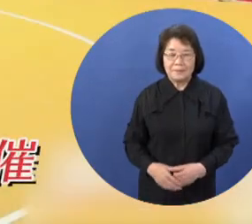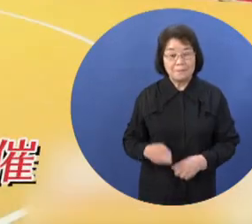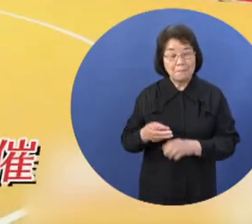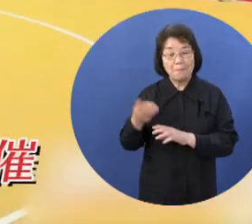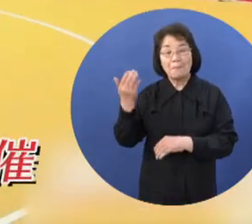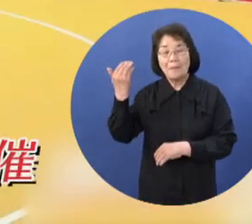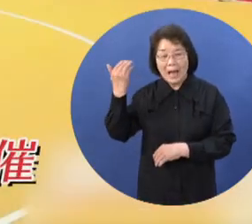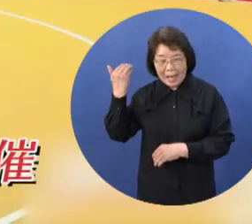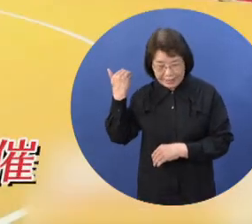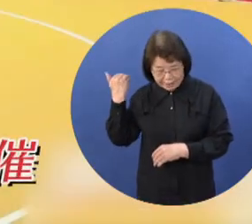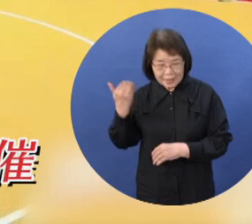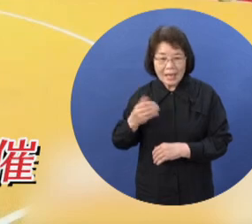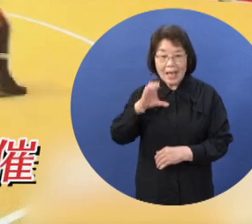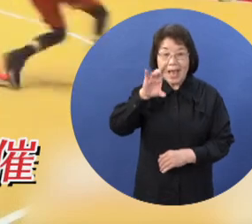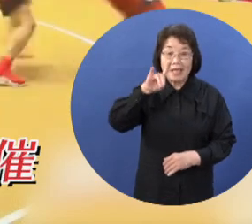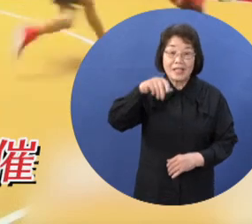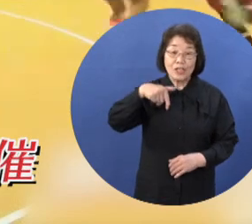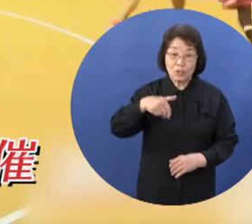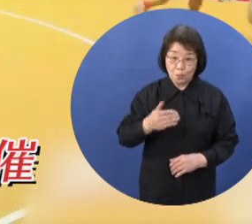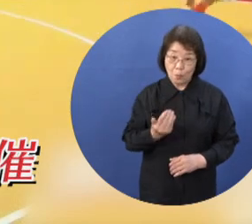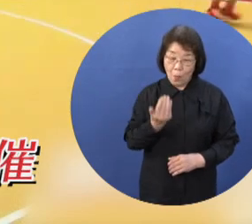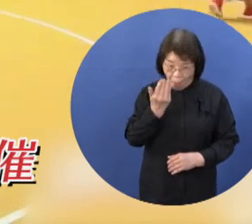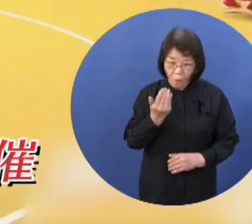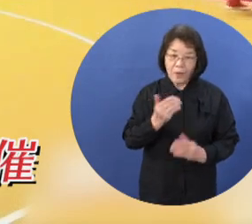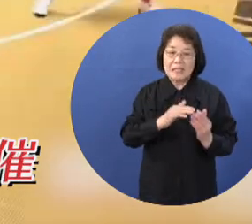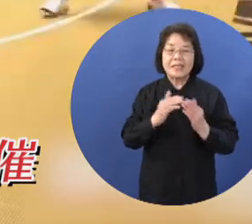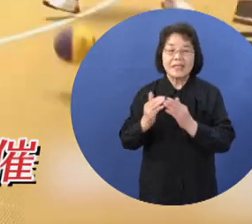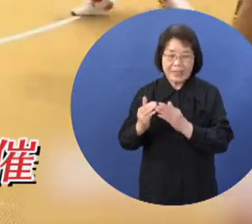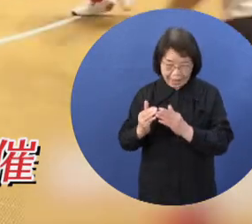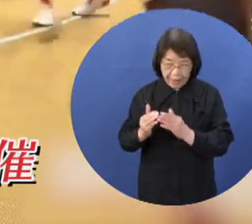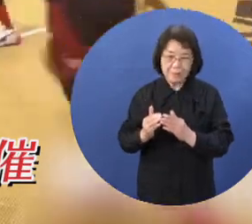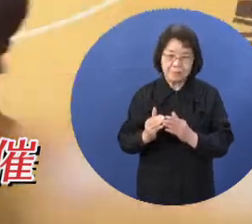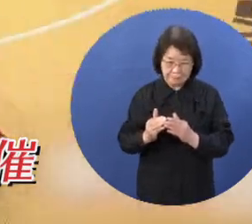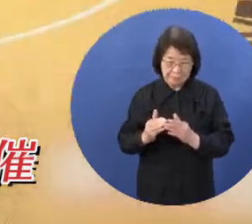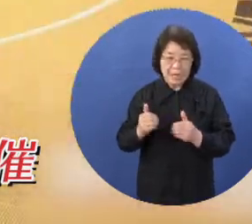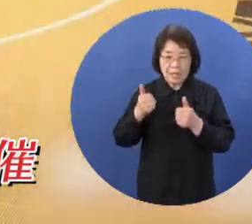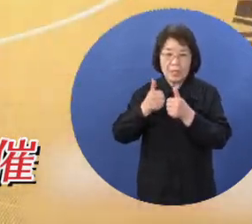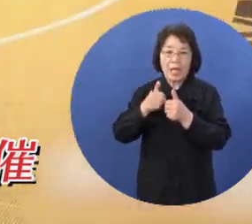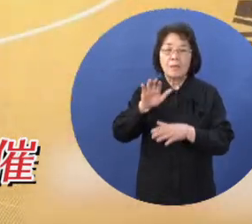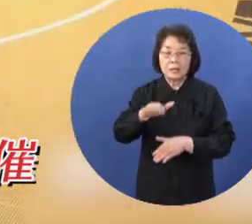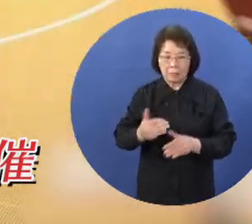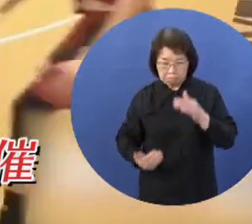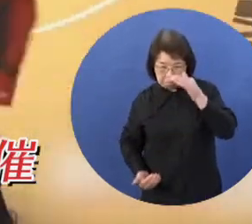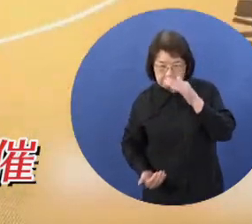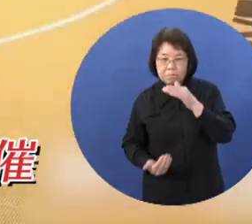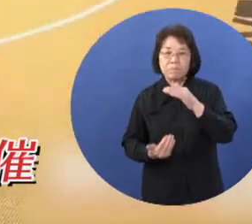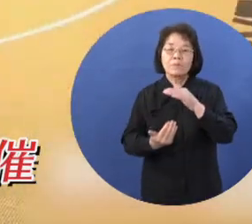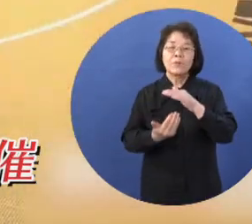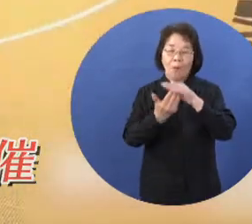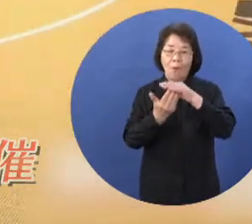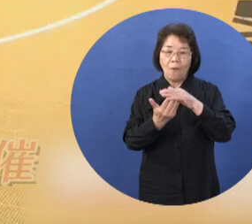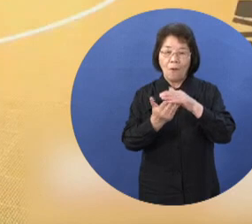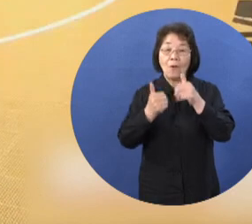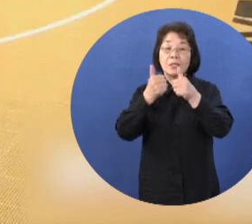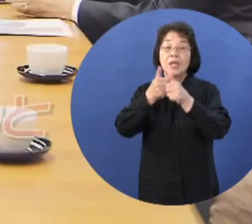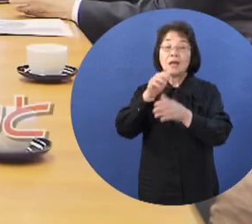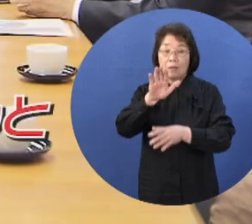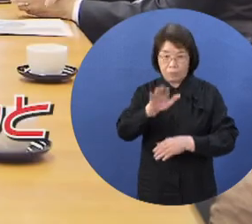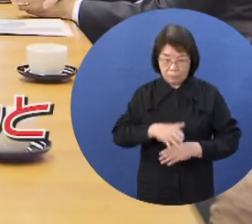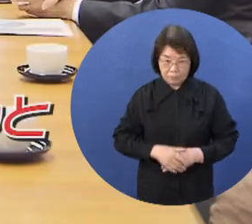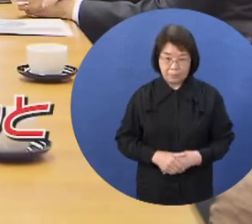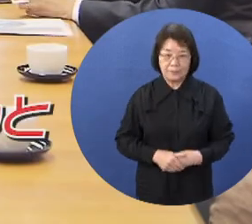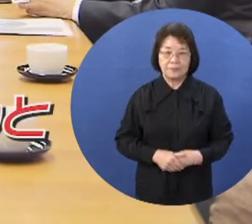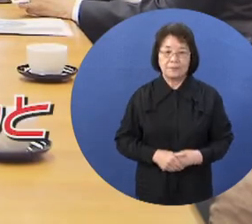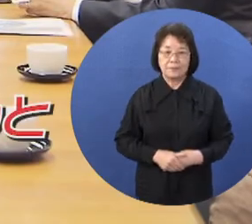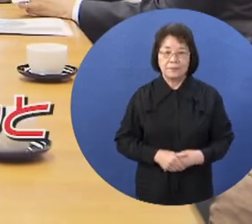へー。 2,3 年前にもエキスポシティで吹田市の、そこで試合、プロのプレミアリーグの試合をさせてもらったりとか、そこ